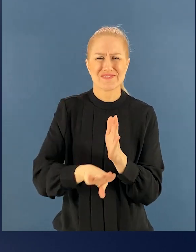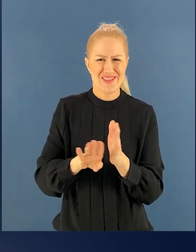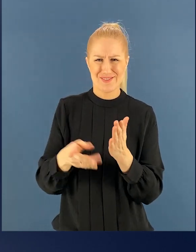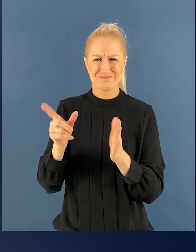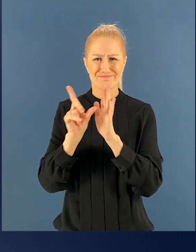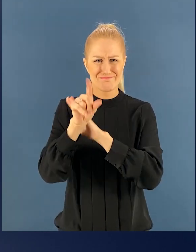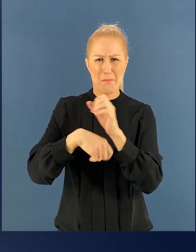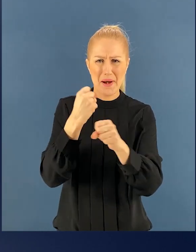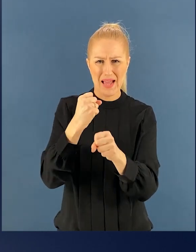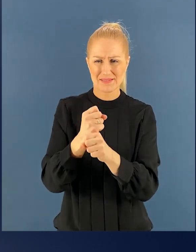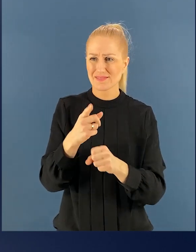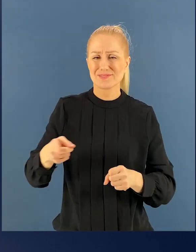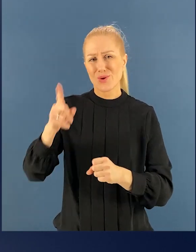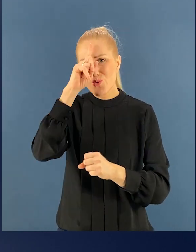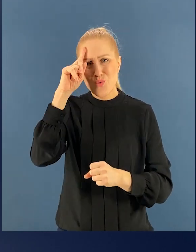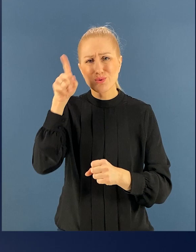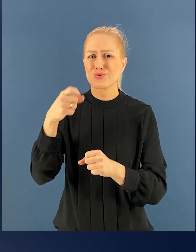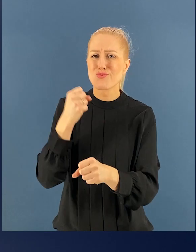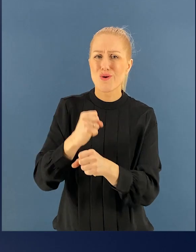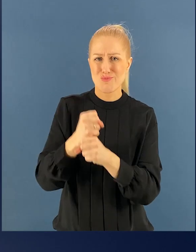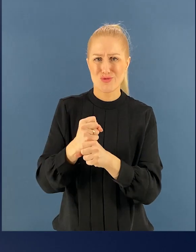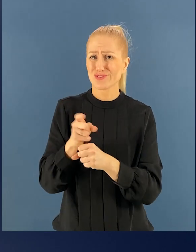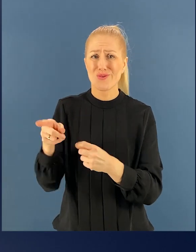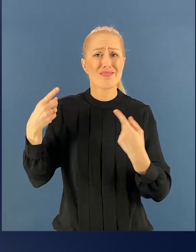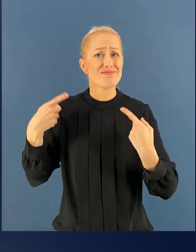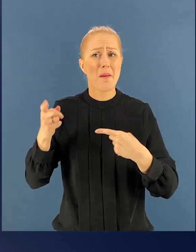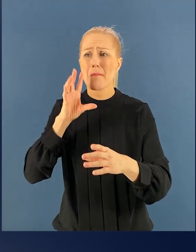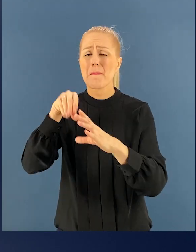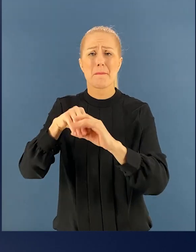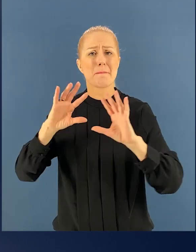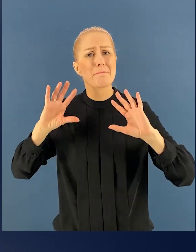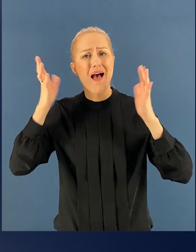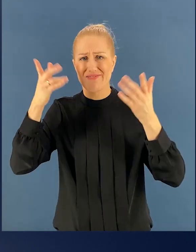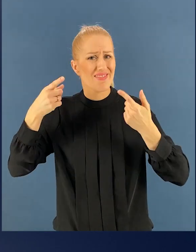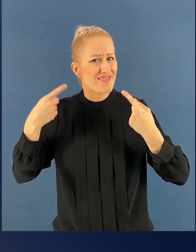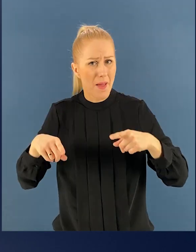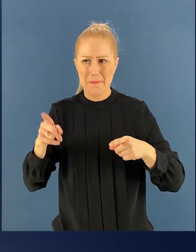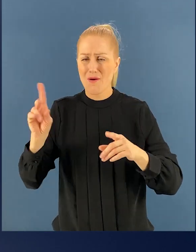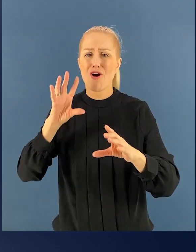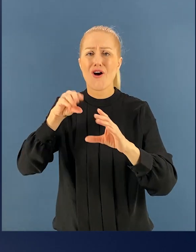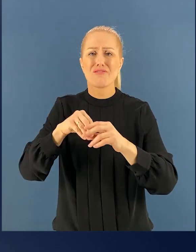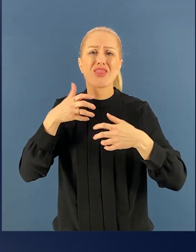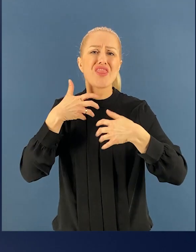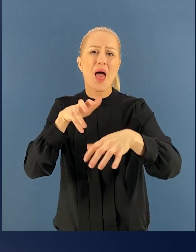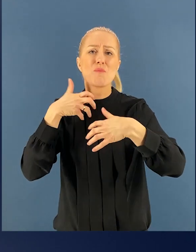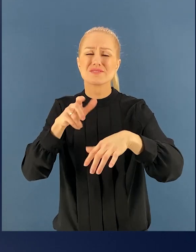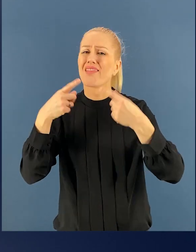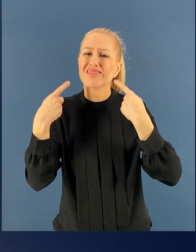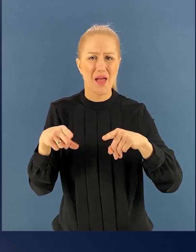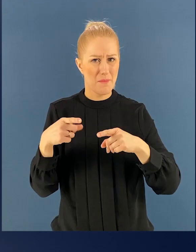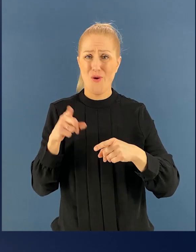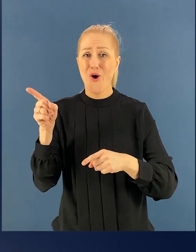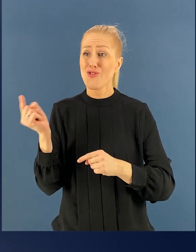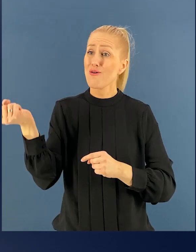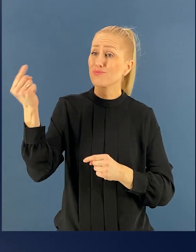stoczniowcy, oni nie uczestniczyli w manifestacji, nie uczestniczyli w demonstracji. Oni nie przyszli tutaj